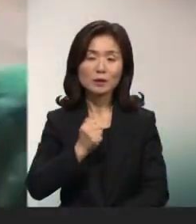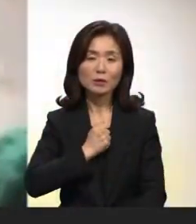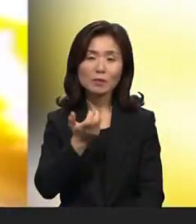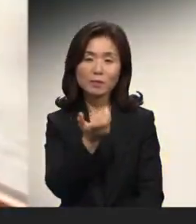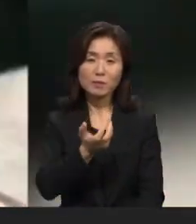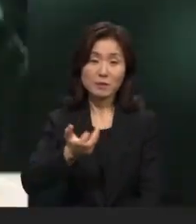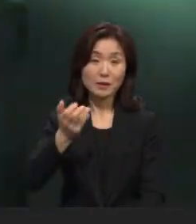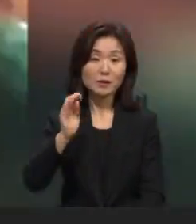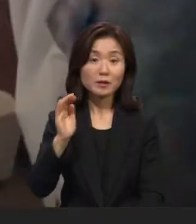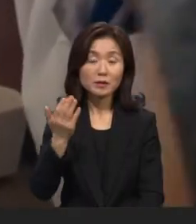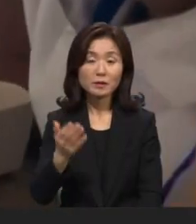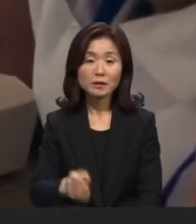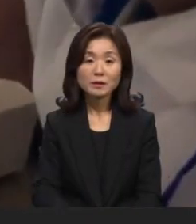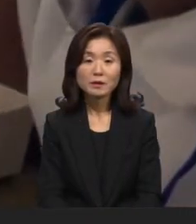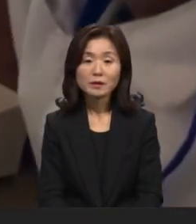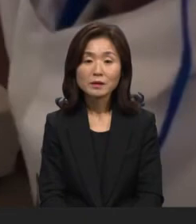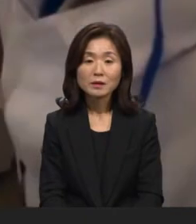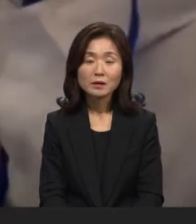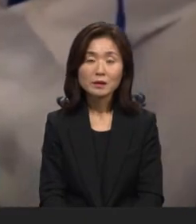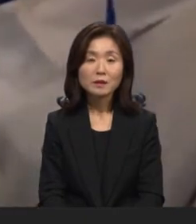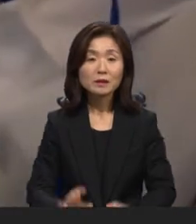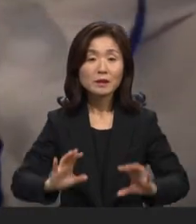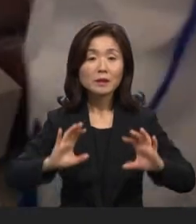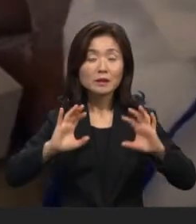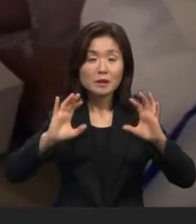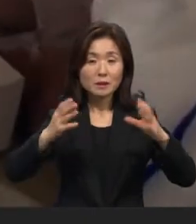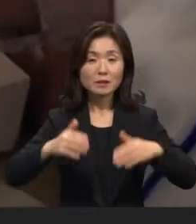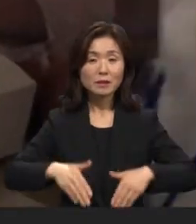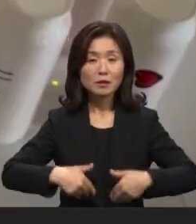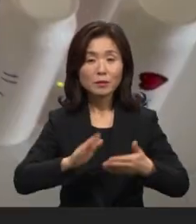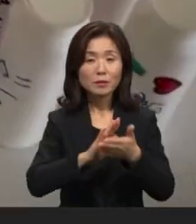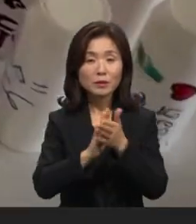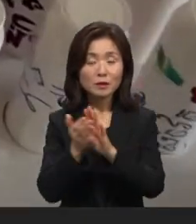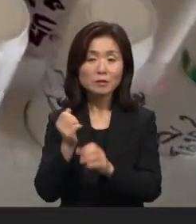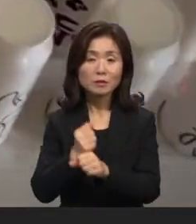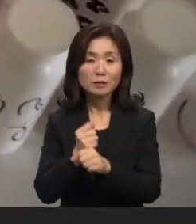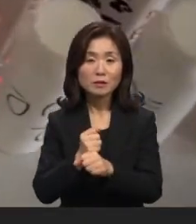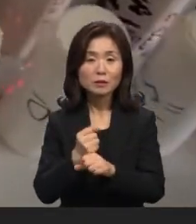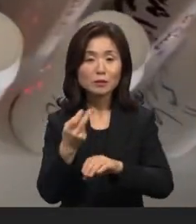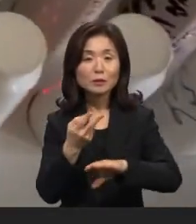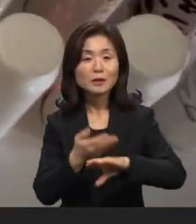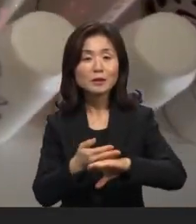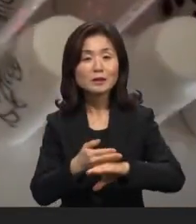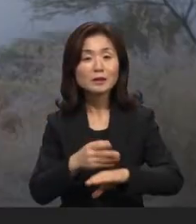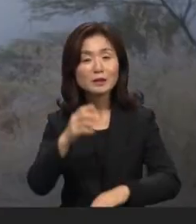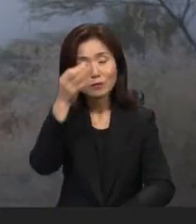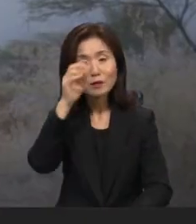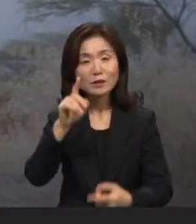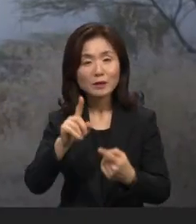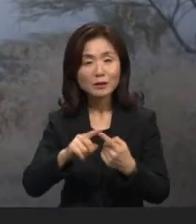하는데요. 세상을 따뜻하게 변화시키는 또 다른 기술을 기대해봅니다.